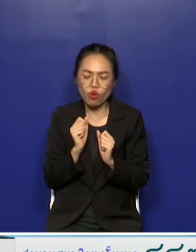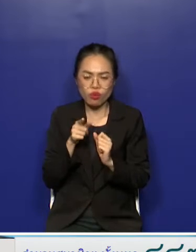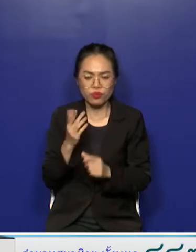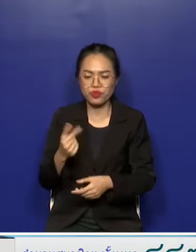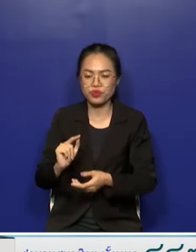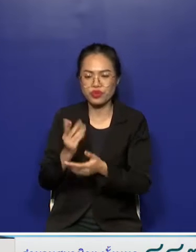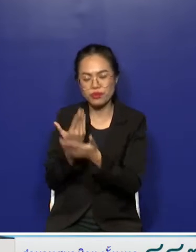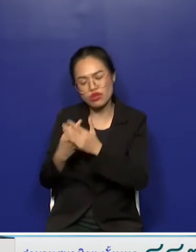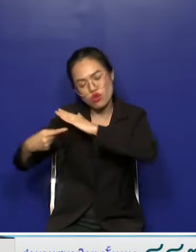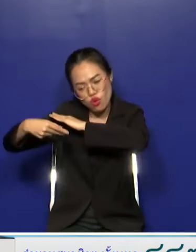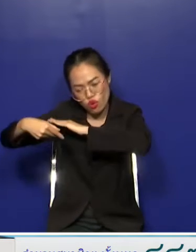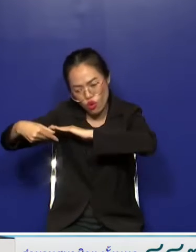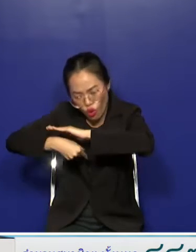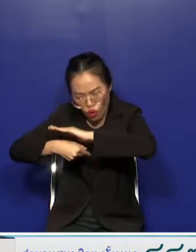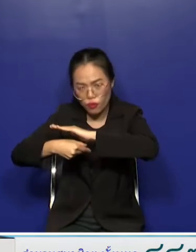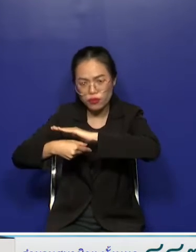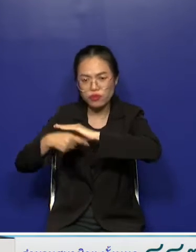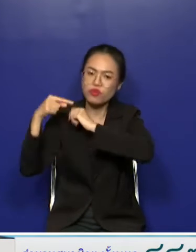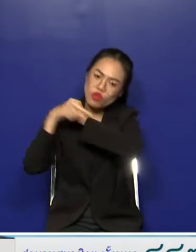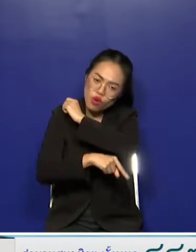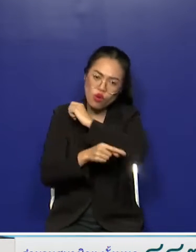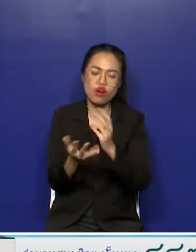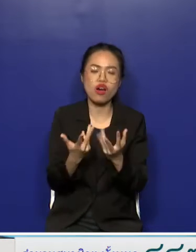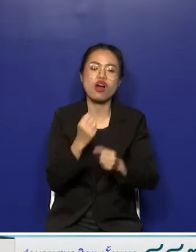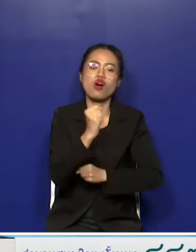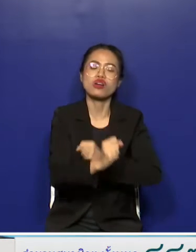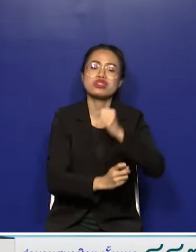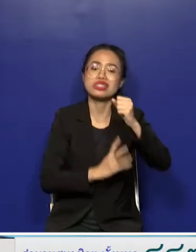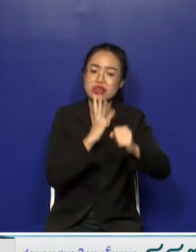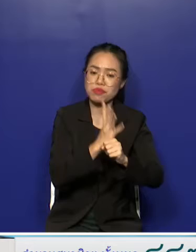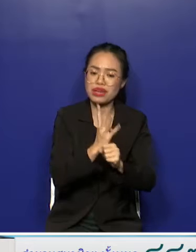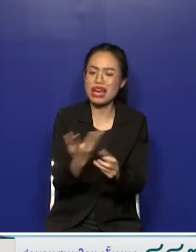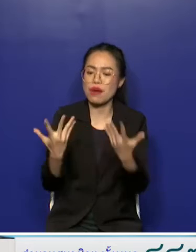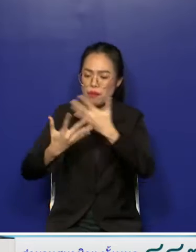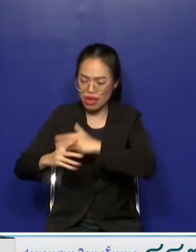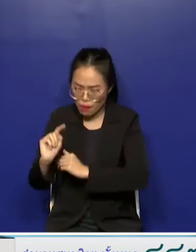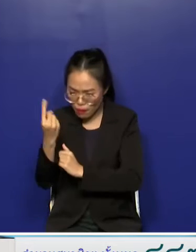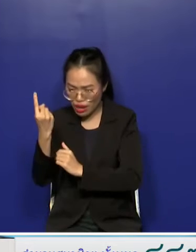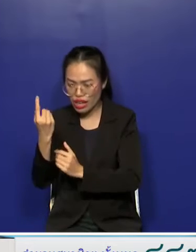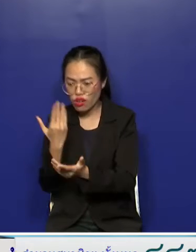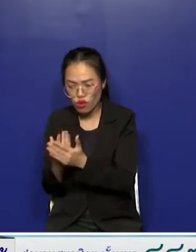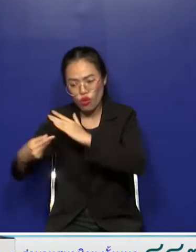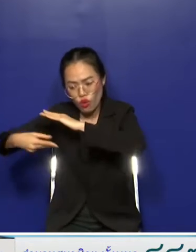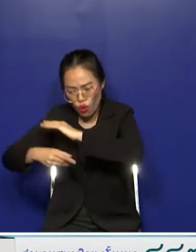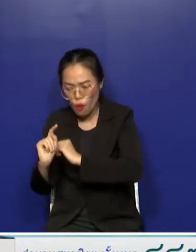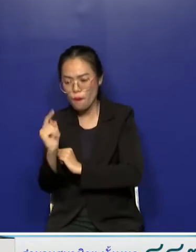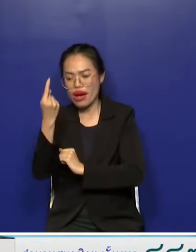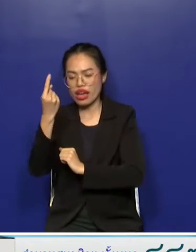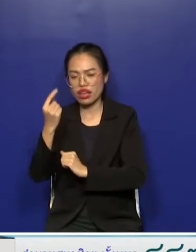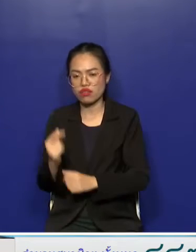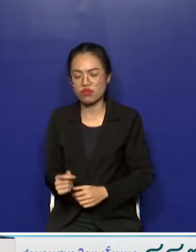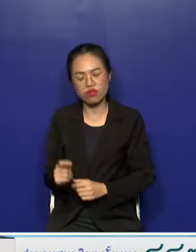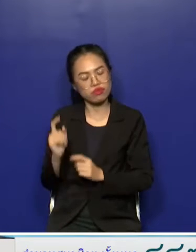ด้วยวธีการอย่นี้แล้วก็รอสี่ปีกเปลี่ยเจ้าของให่อันนี้เป็อัตลายอย่างยิ่ง